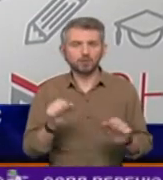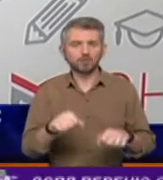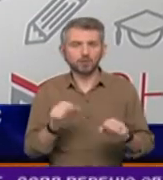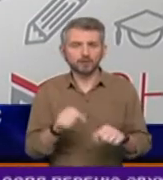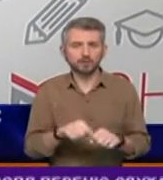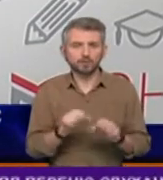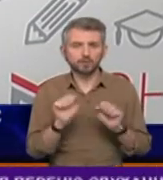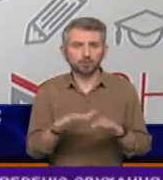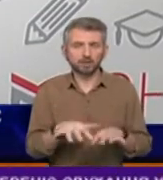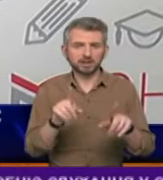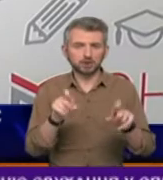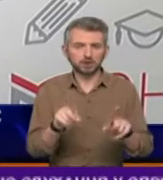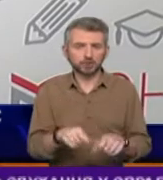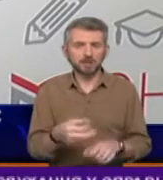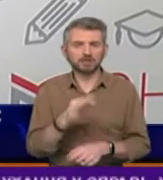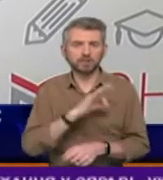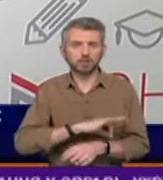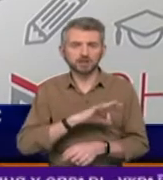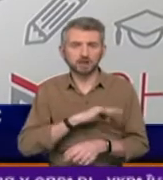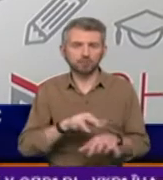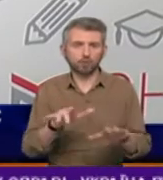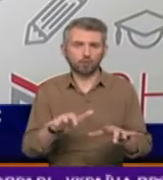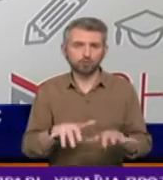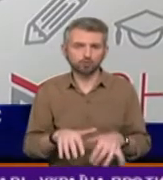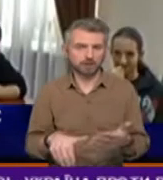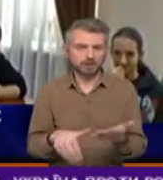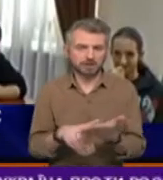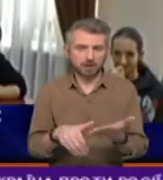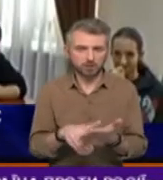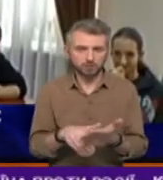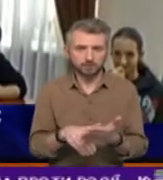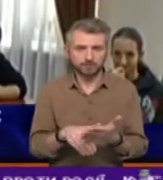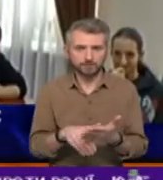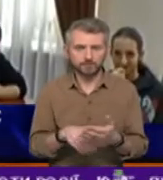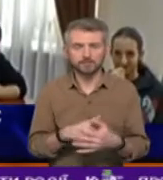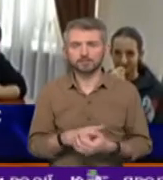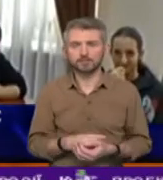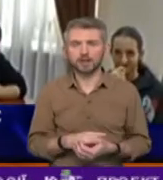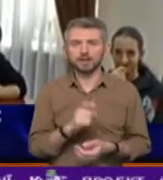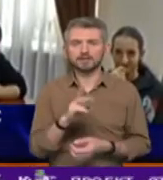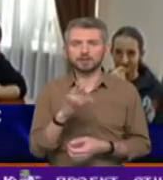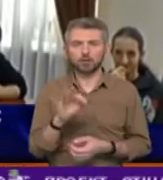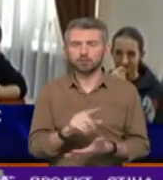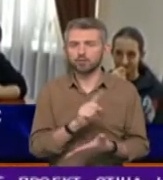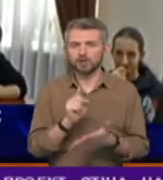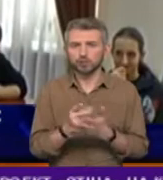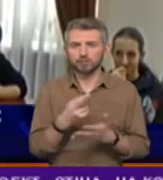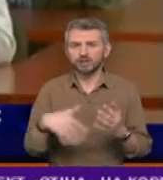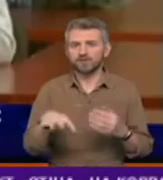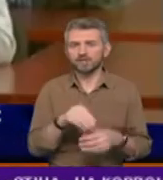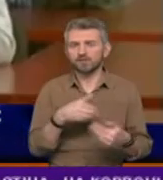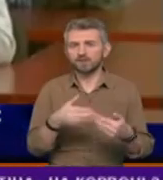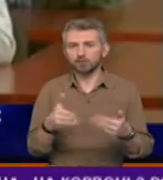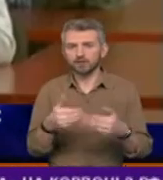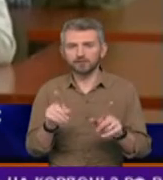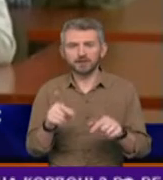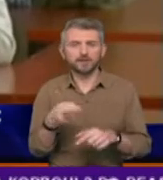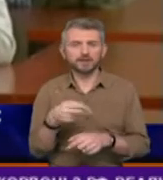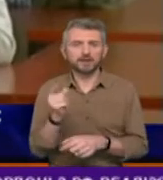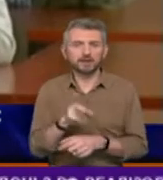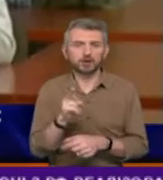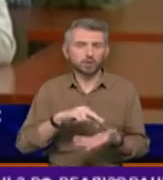столі. Ну, нам з вами буде чутно краще, а тим, хто сидить за нами, через 10 метрів абсолютно інше звучання. Тому тут треба подумати